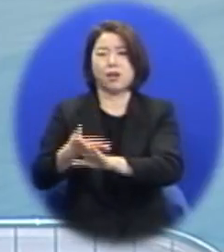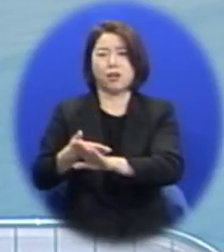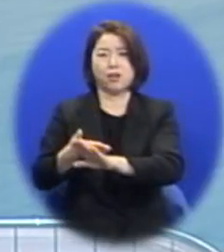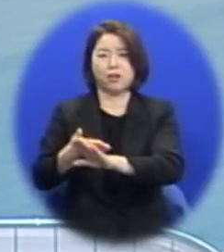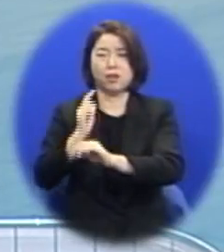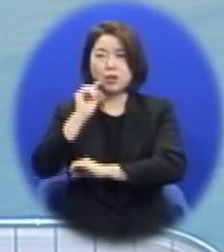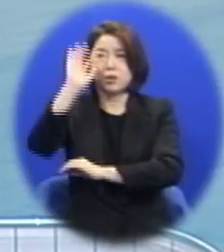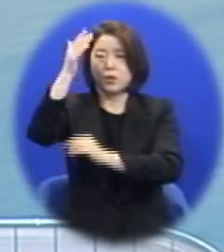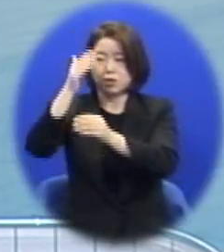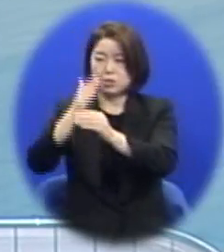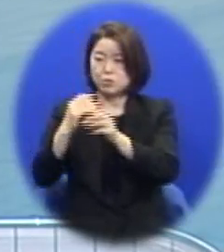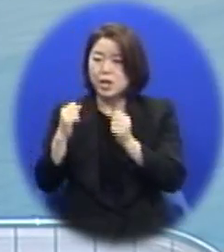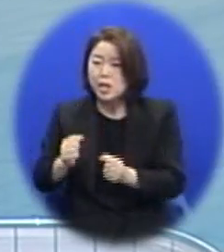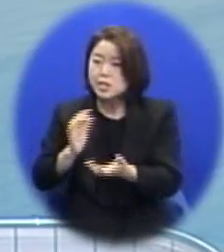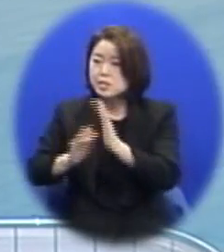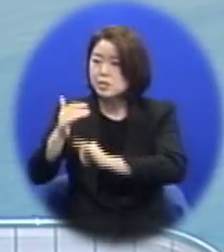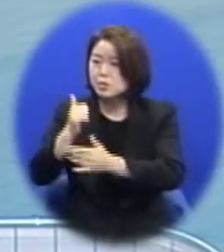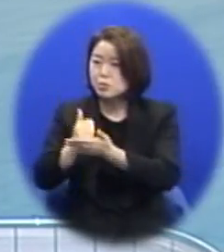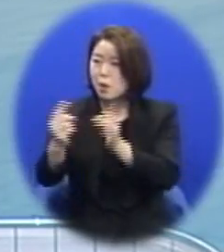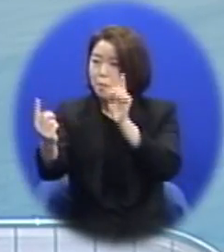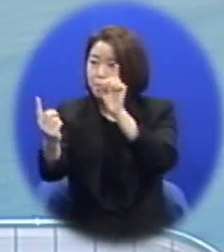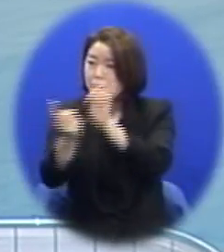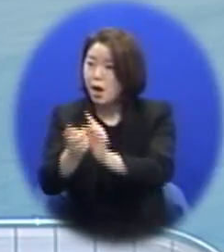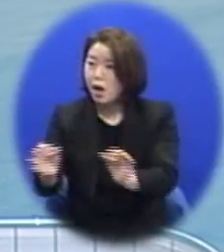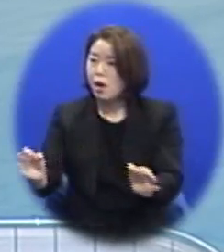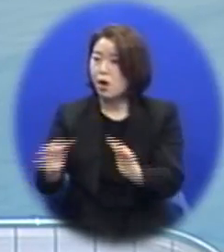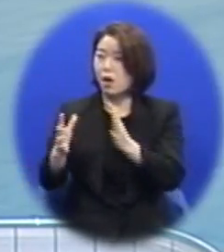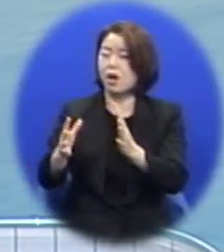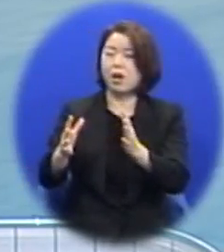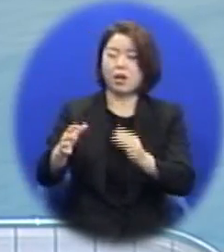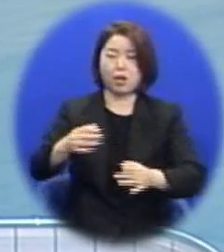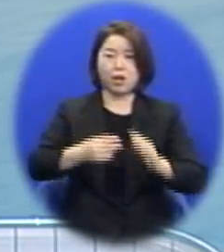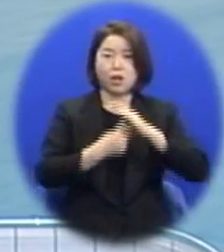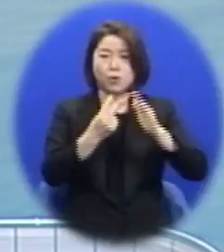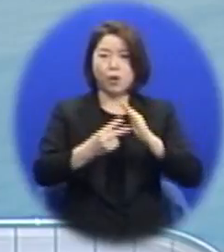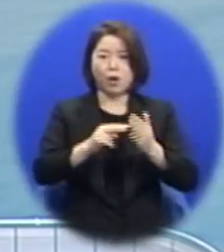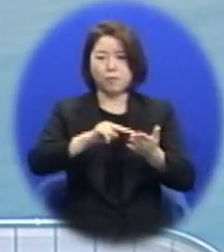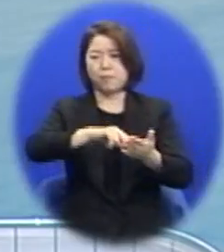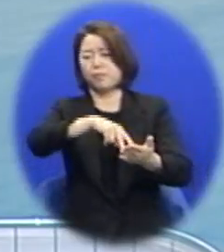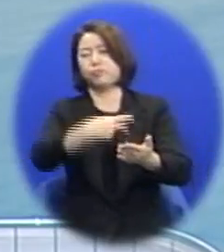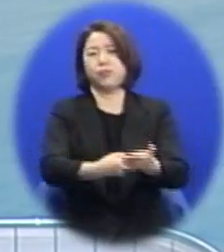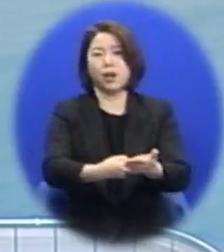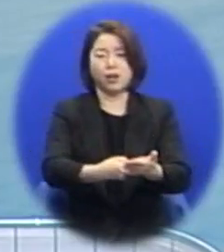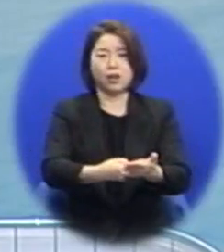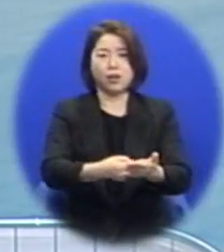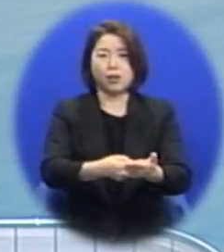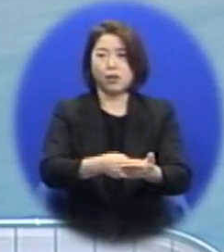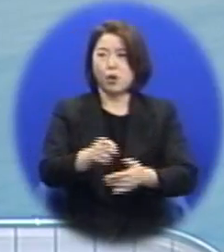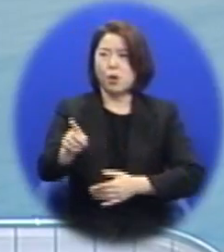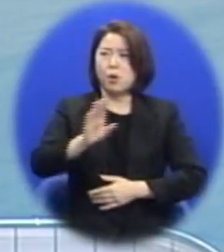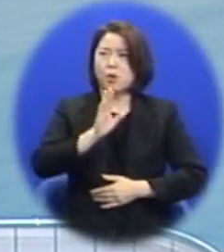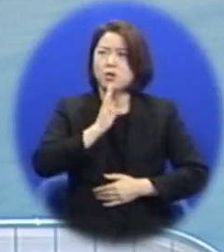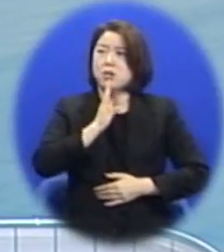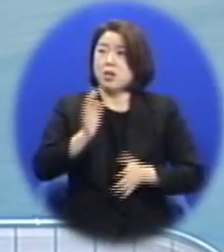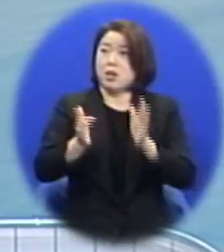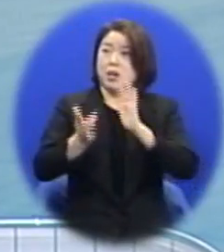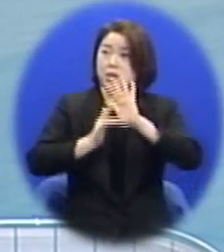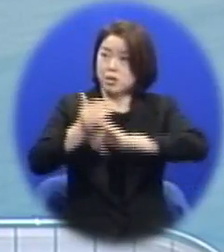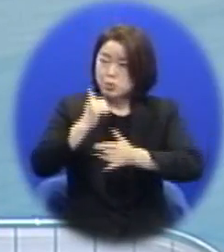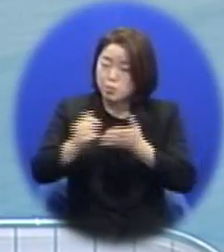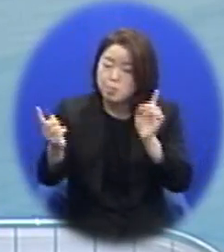그 예수님을 딱 만나는 순간에 요한은 꼬꾸라졌어요. 진짜 예수님을 만났다는